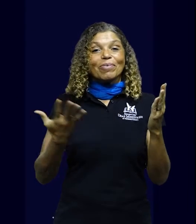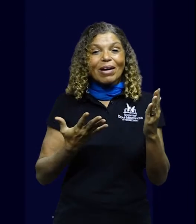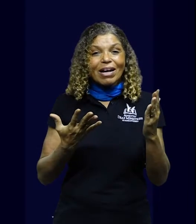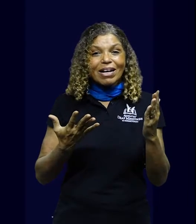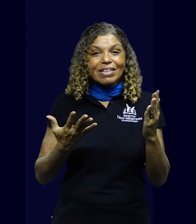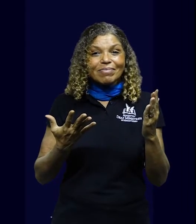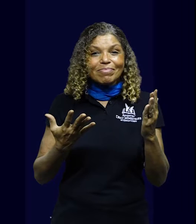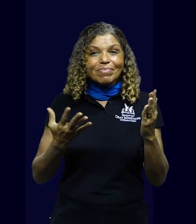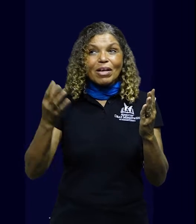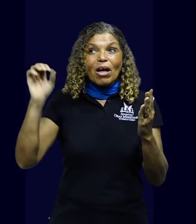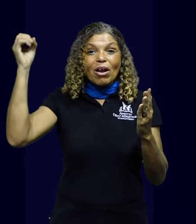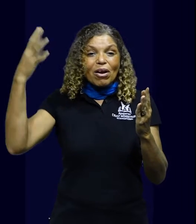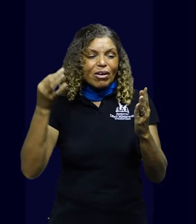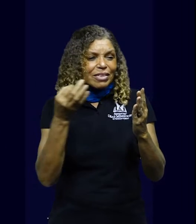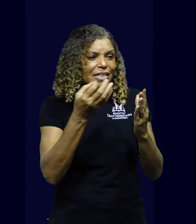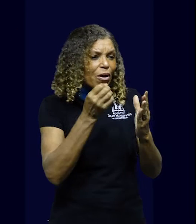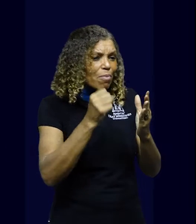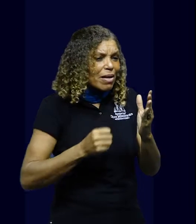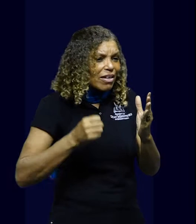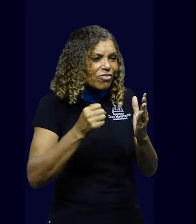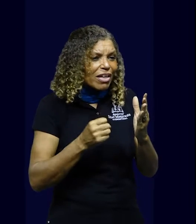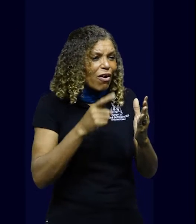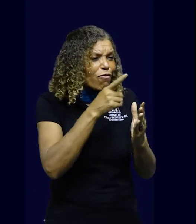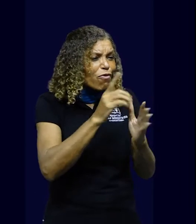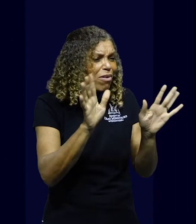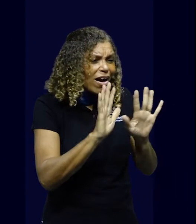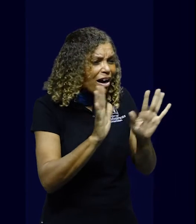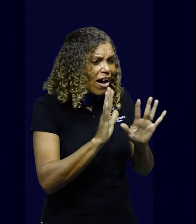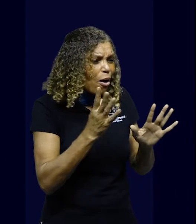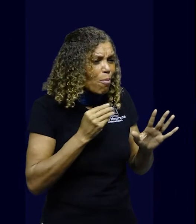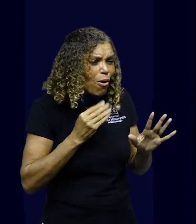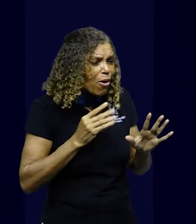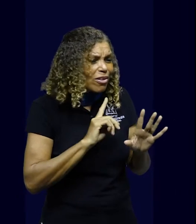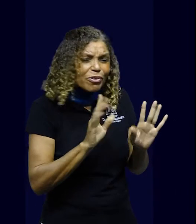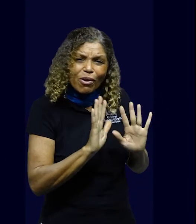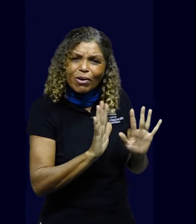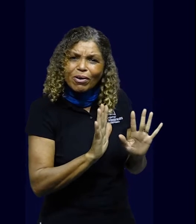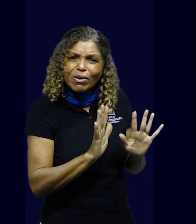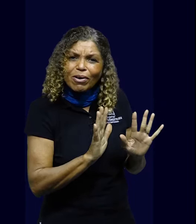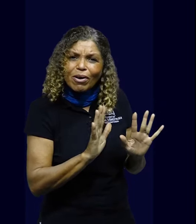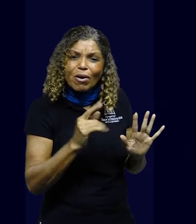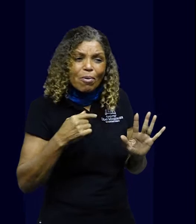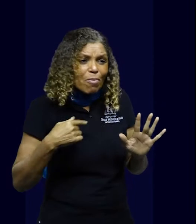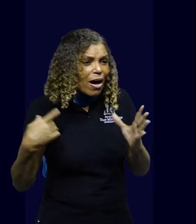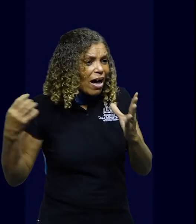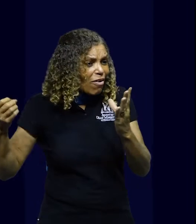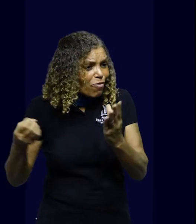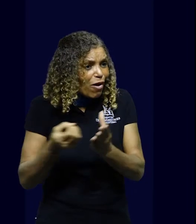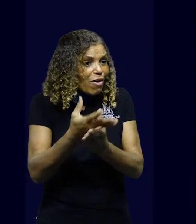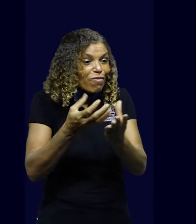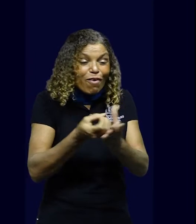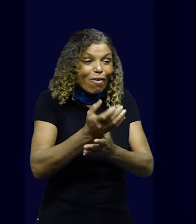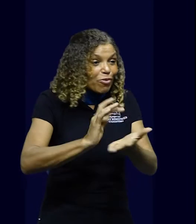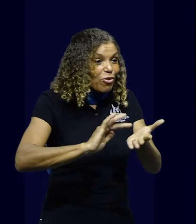donc aux bergers, ne craignez point, car je vous annonce une bonne nouvelle, je vous annonce l'évangile,